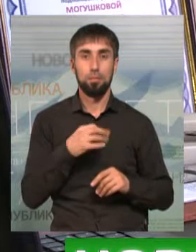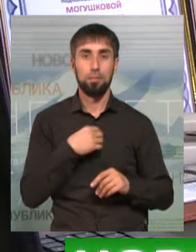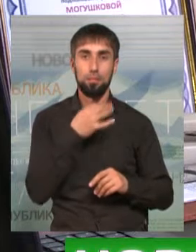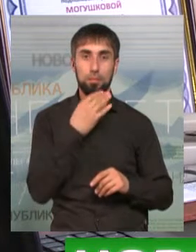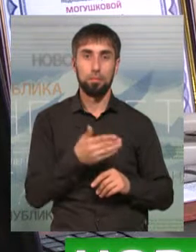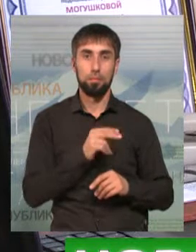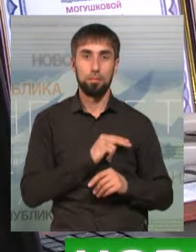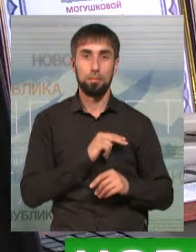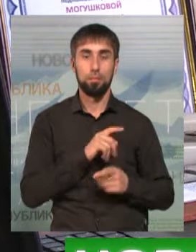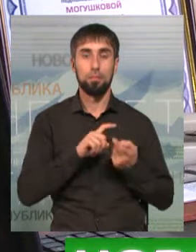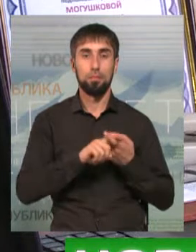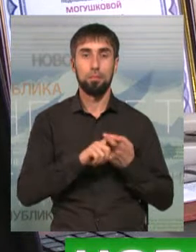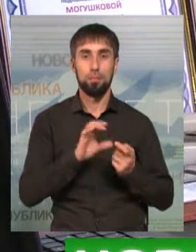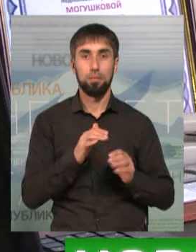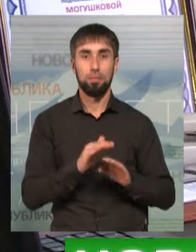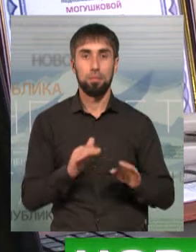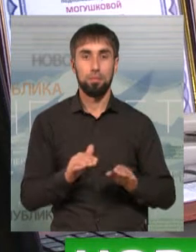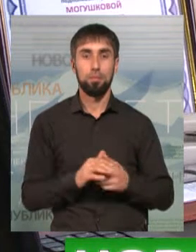работа, связанная с детьми.